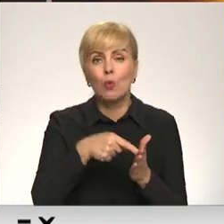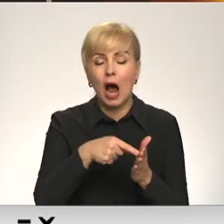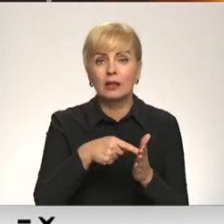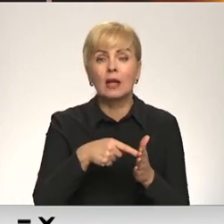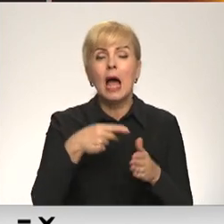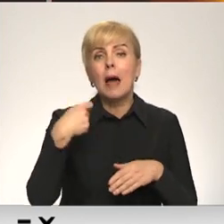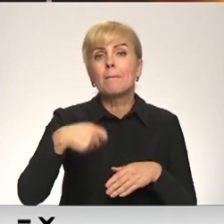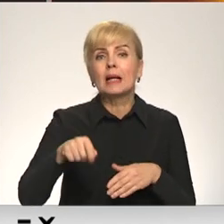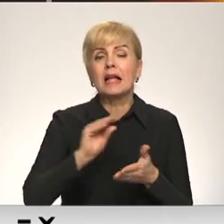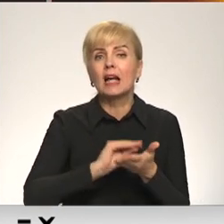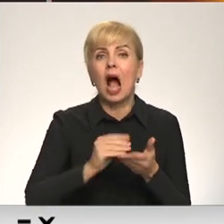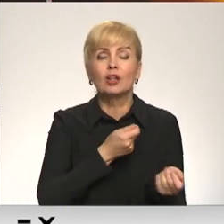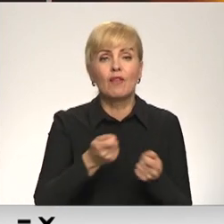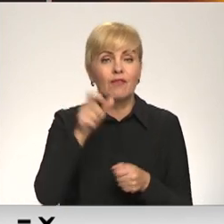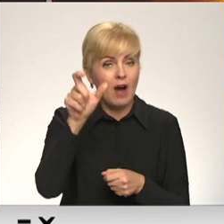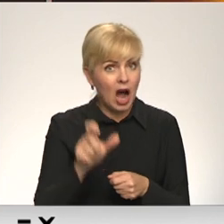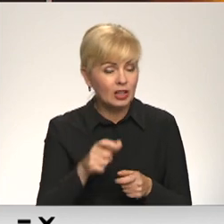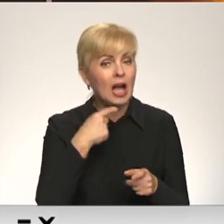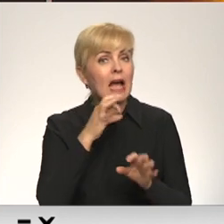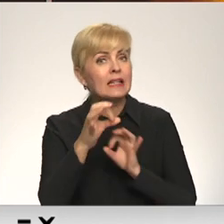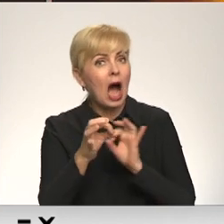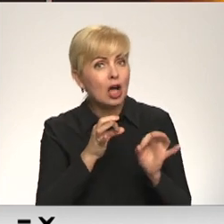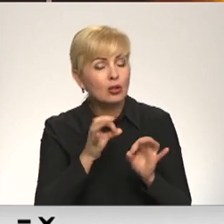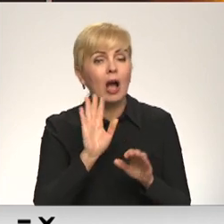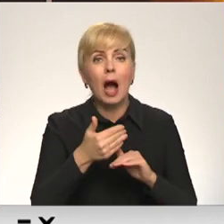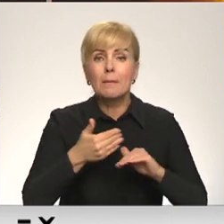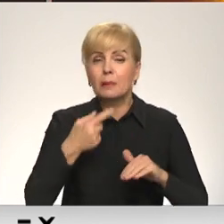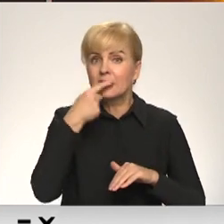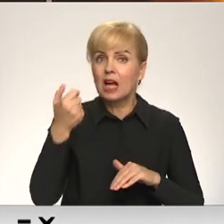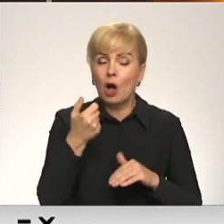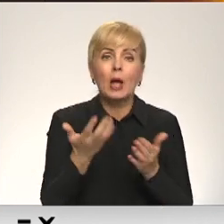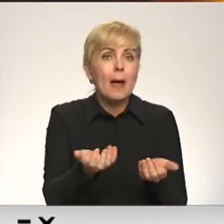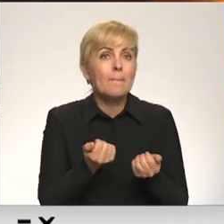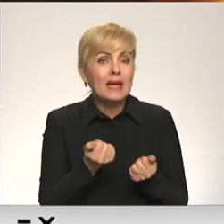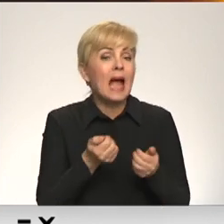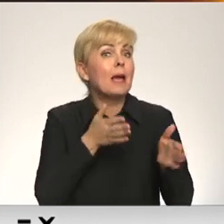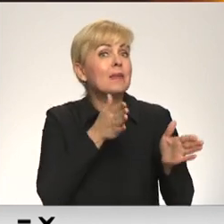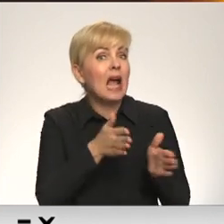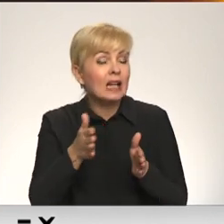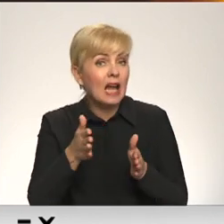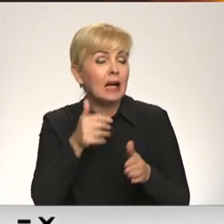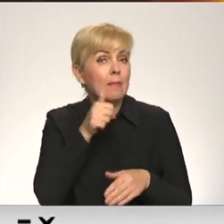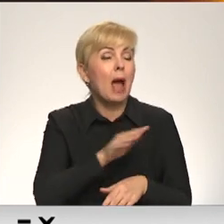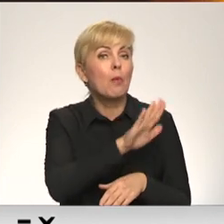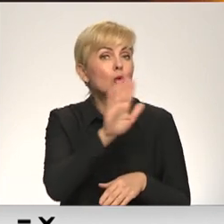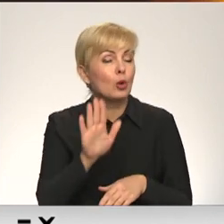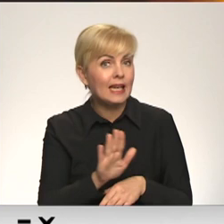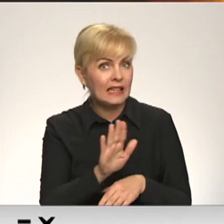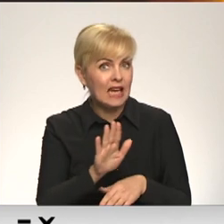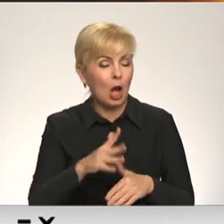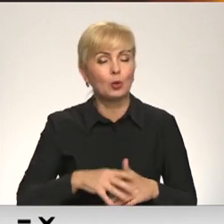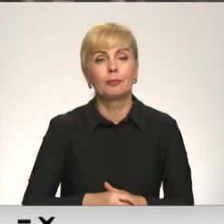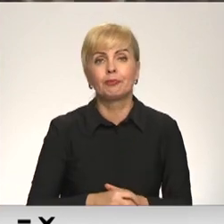prezidenta kancelejas vadītājs. Ir jādiskutē par to, kā pirms 100 gadiem pieņemtais ietekmē mūsu ikdienu. Plašāk Dāvids